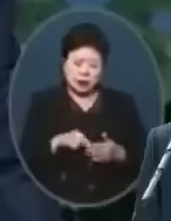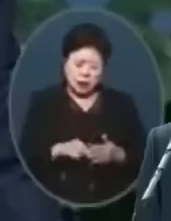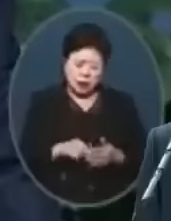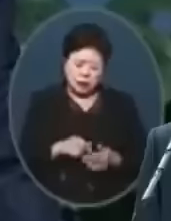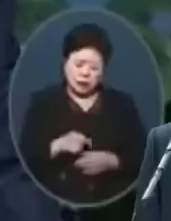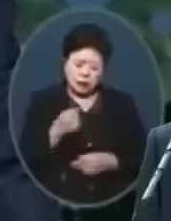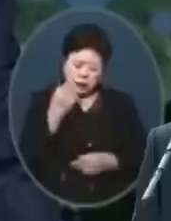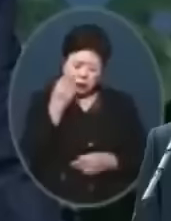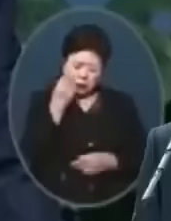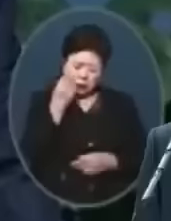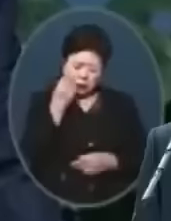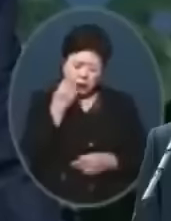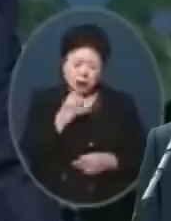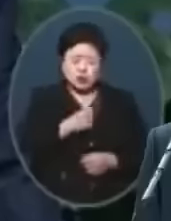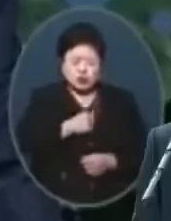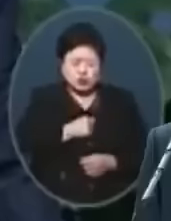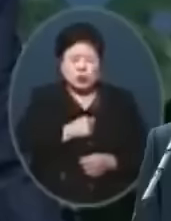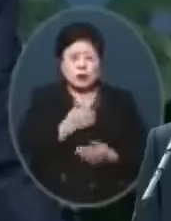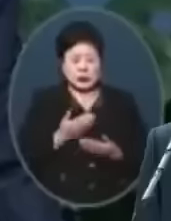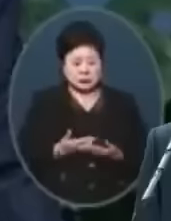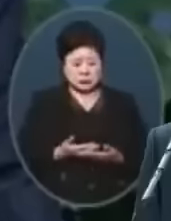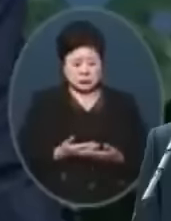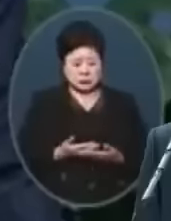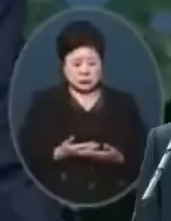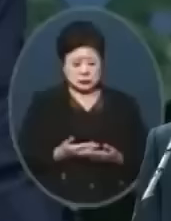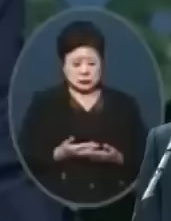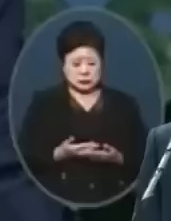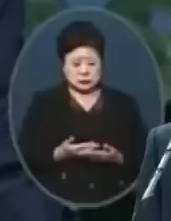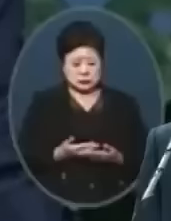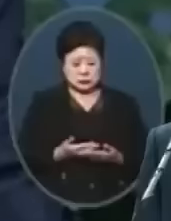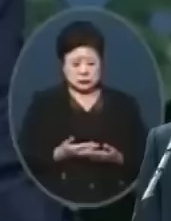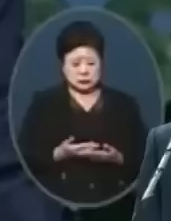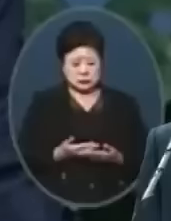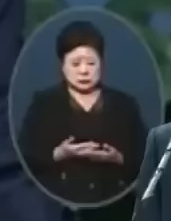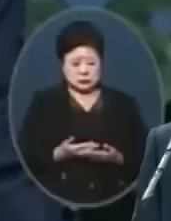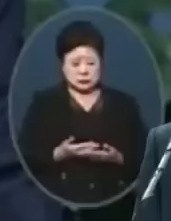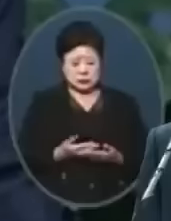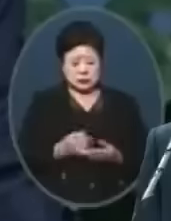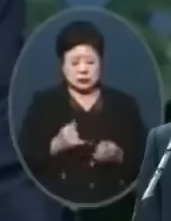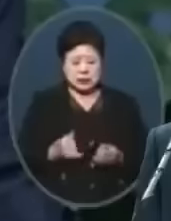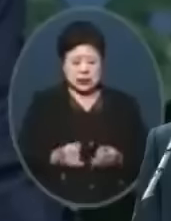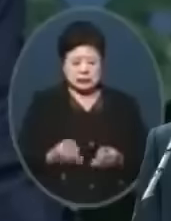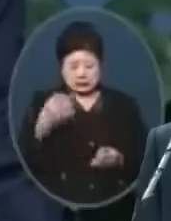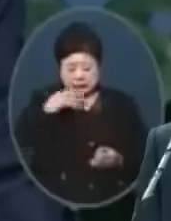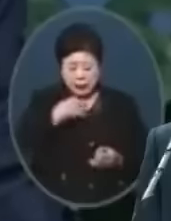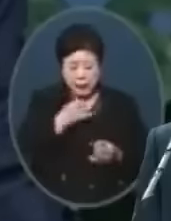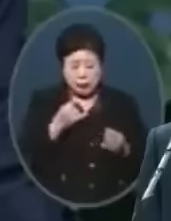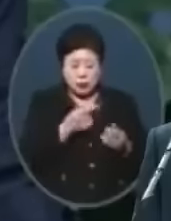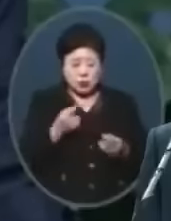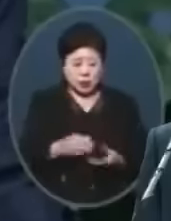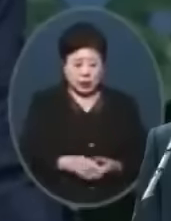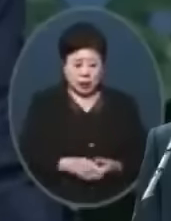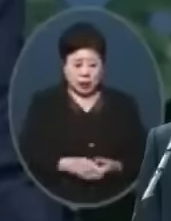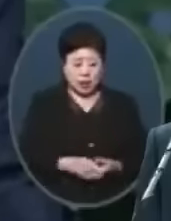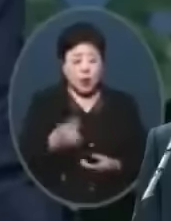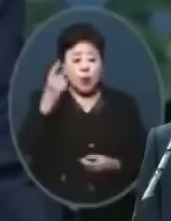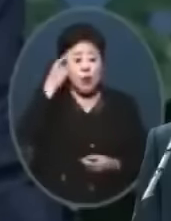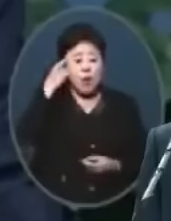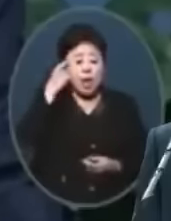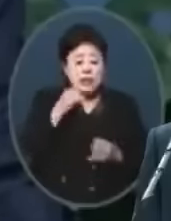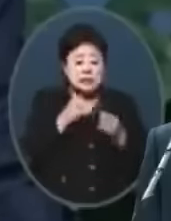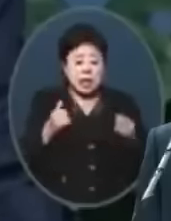굉장히 충격을 받았습니다. 이건 식인종들이 하는 일이 아니야. 사람을